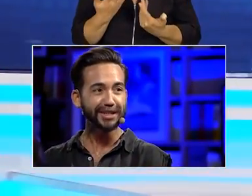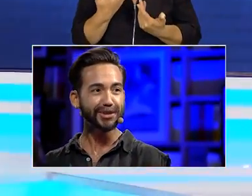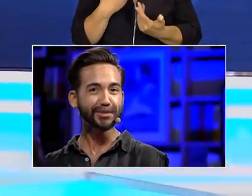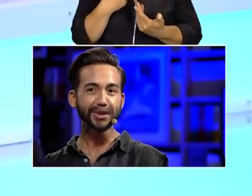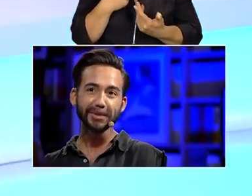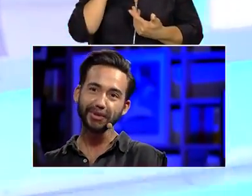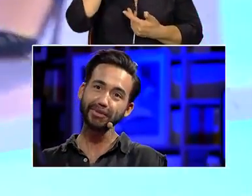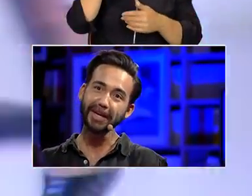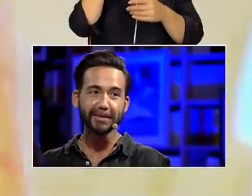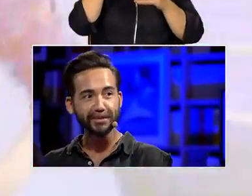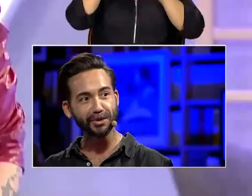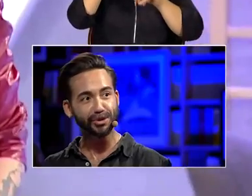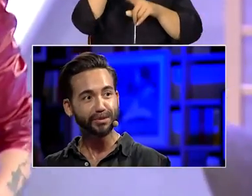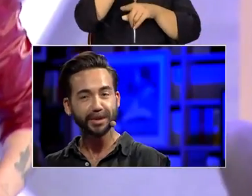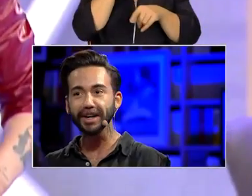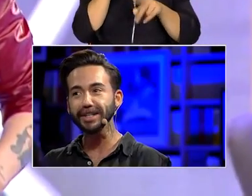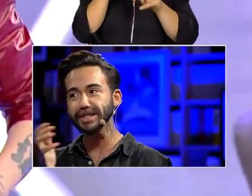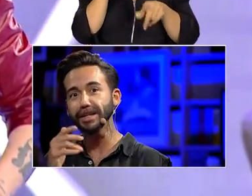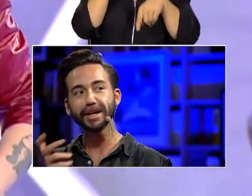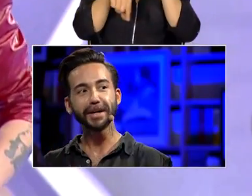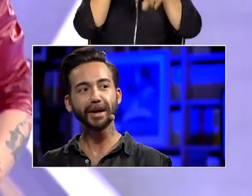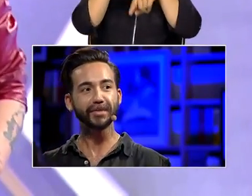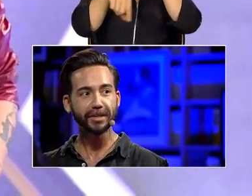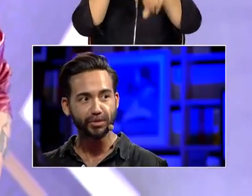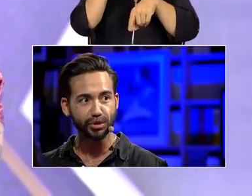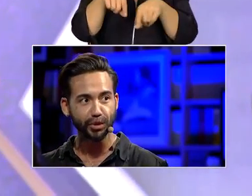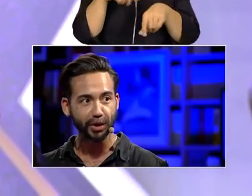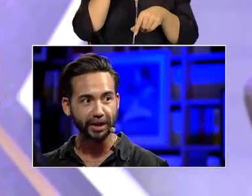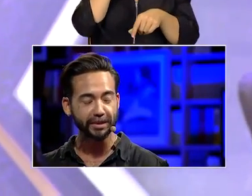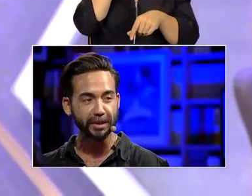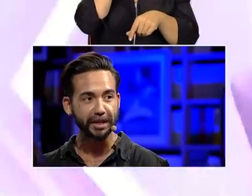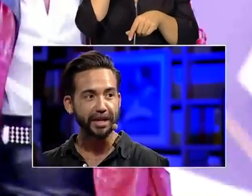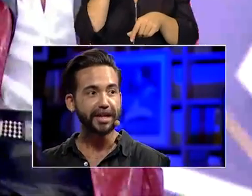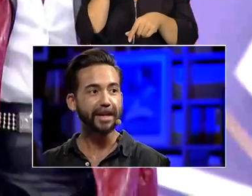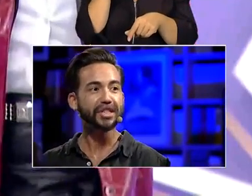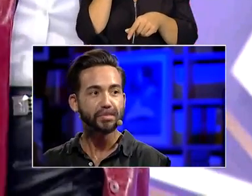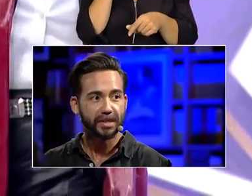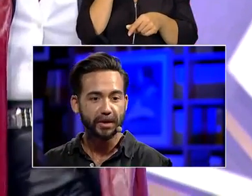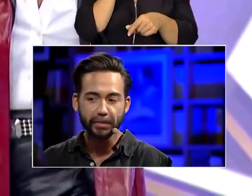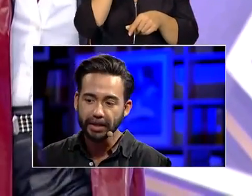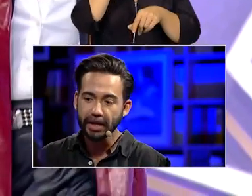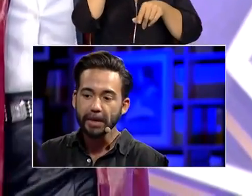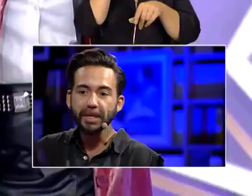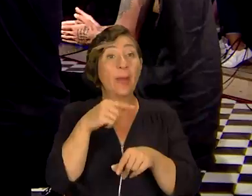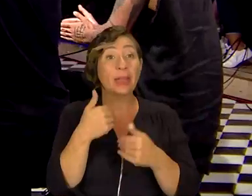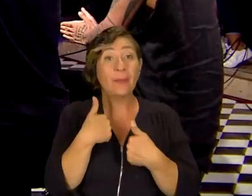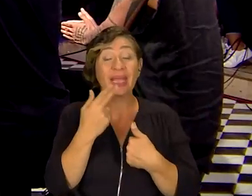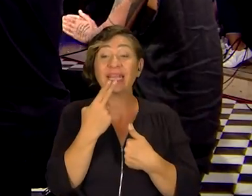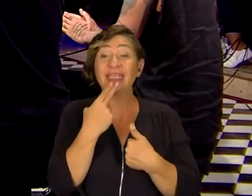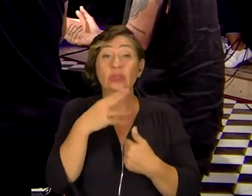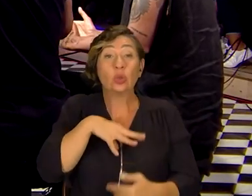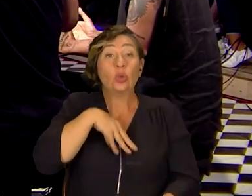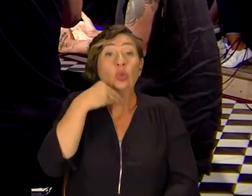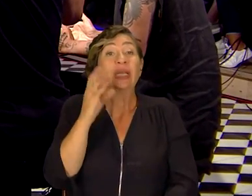çalışıyordu. Ben ertesi gün programa gidiyordum. Gene benim yürüyüşüm arkasından Godfather müziği koyuyorlardı bana. Yani hiçbir zaman ben bir kadın